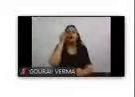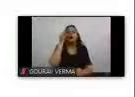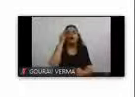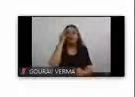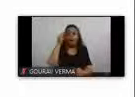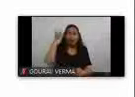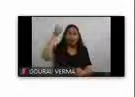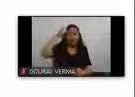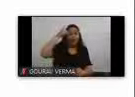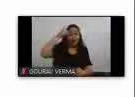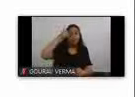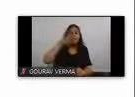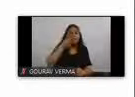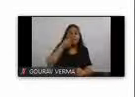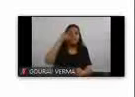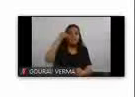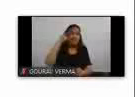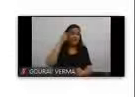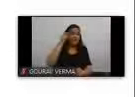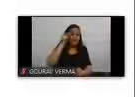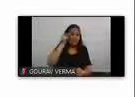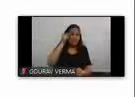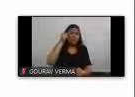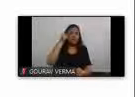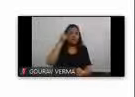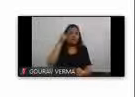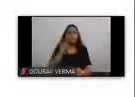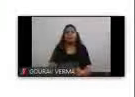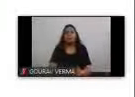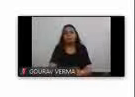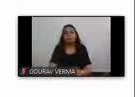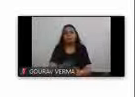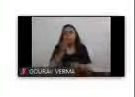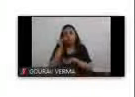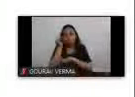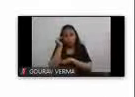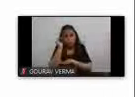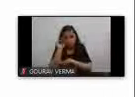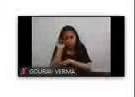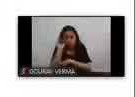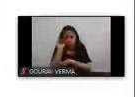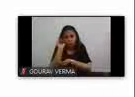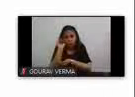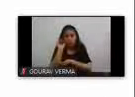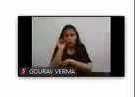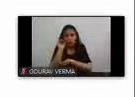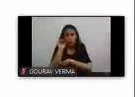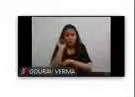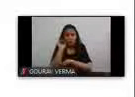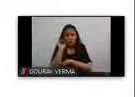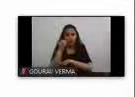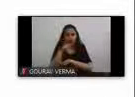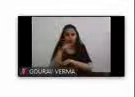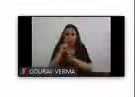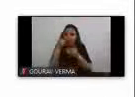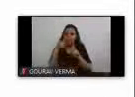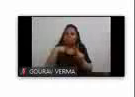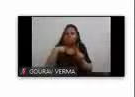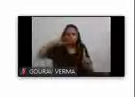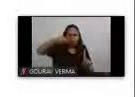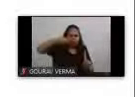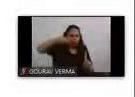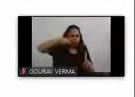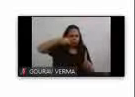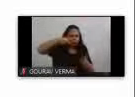हम देख सकते हैं. दिस इज यंग बेबीज में हम दिस इज द फर्स्ट टेस्ट दैट वी कैन डू टू आइडेंटिफाई वेदर देर इज एनी